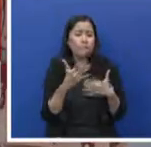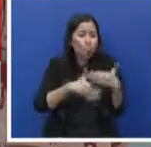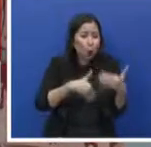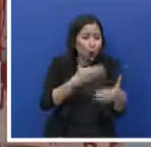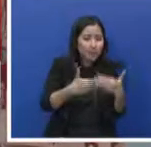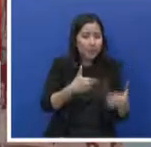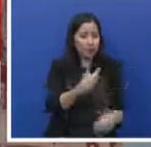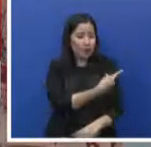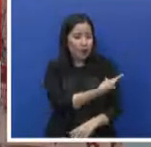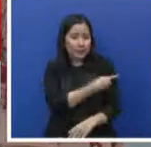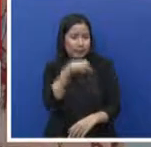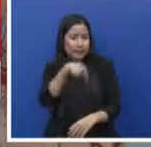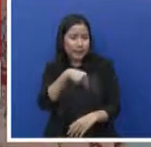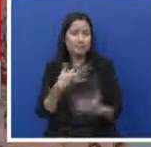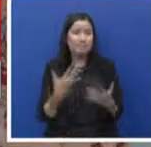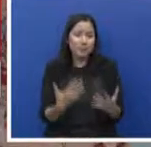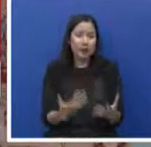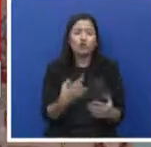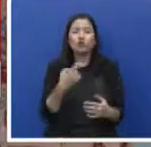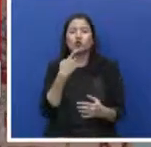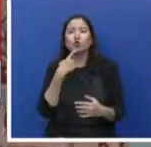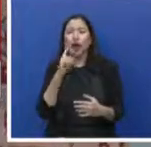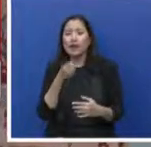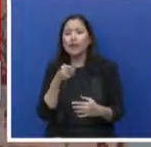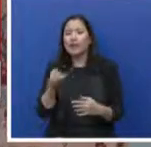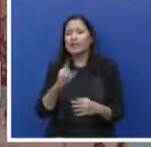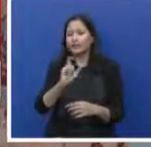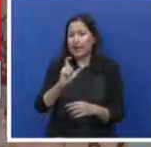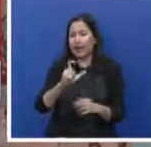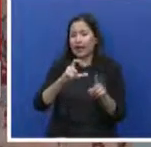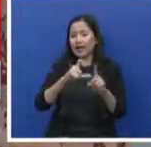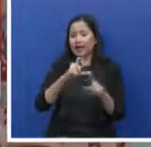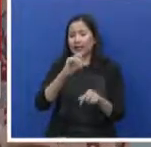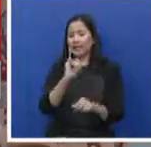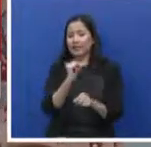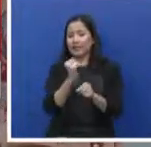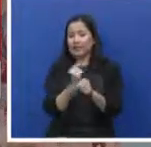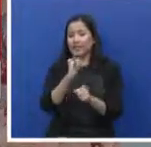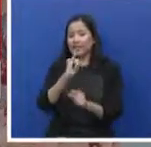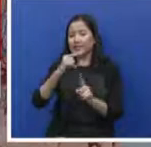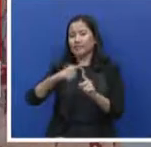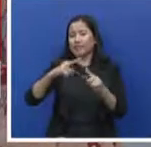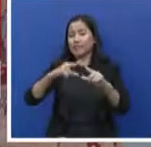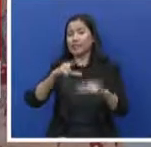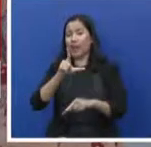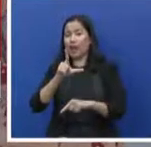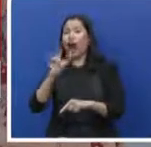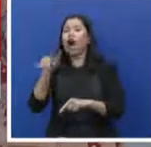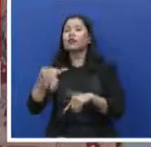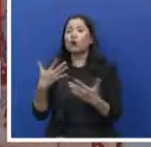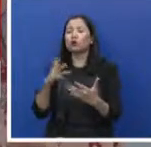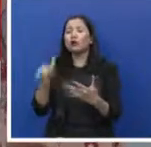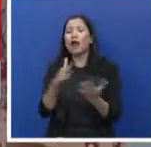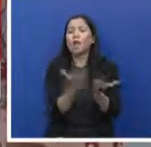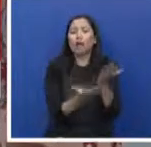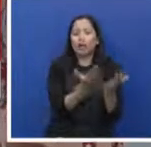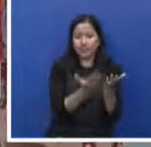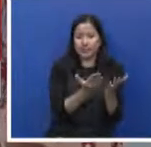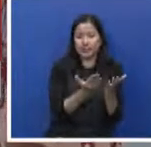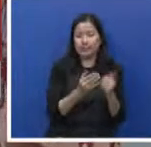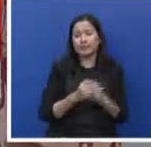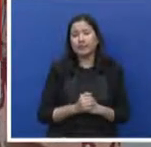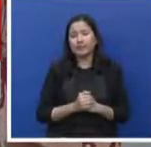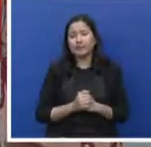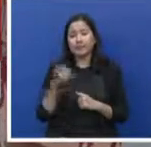atau progres vaksinasi ini dengan penggunaan digital atau metode digital. Saya akan membahasnya bersama narasumber dengan tema kali ini